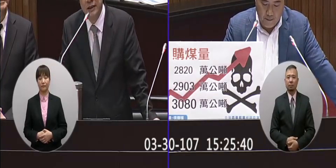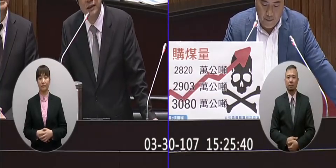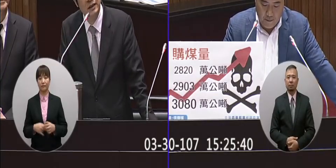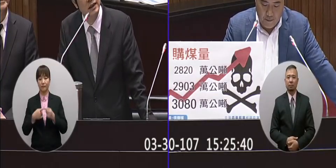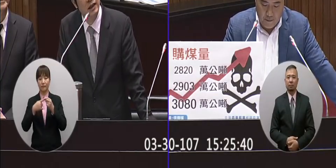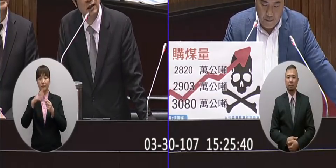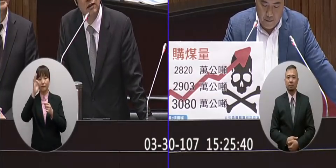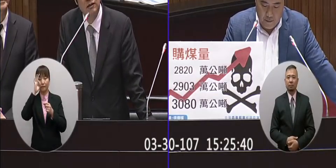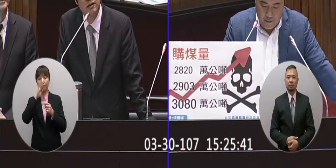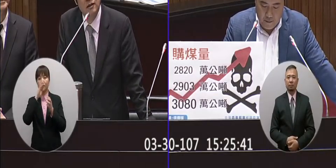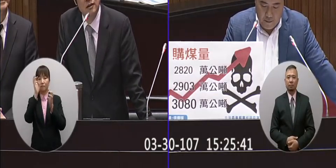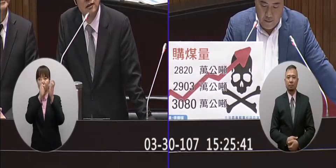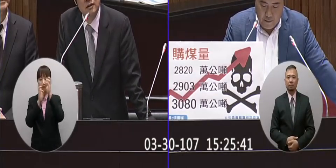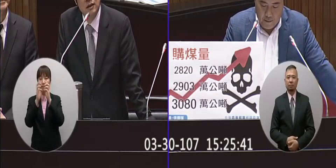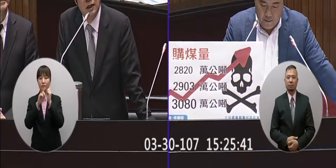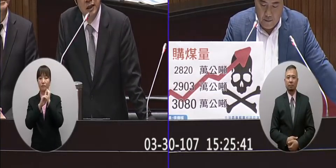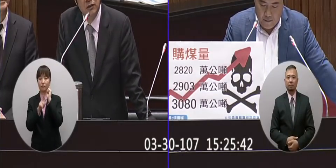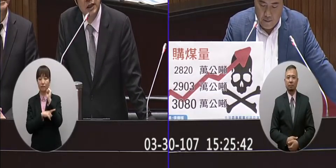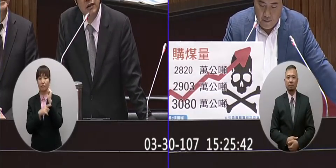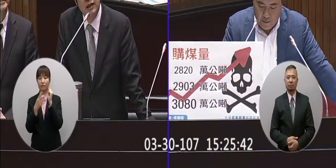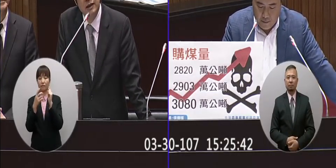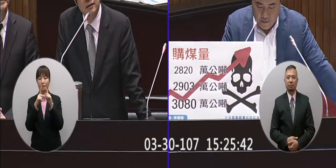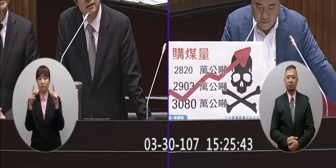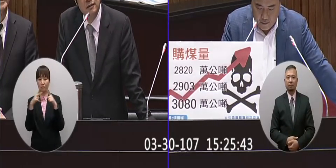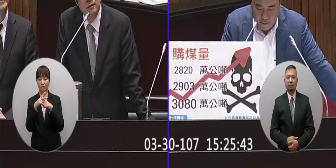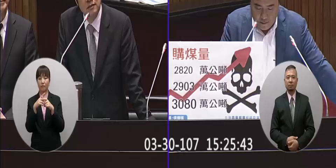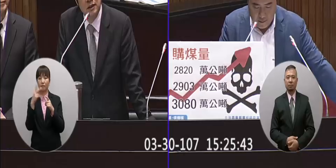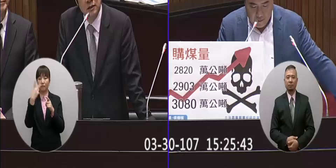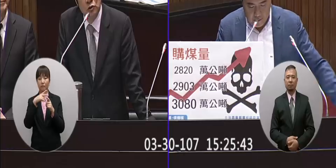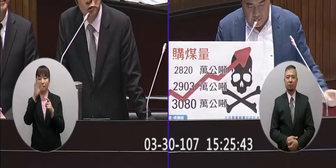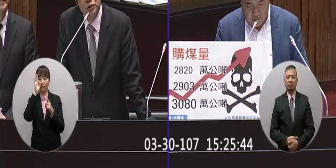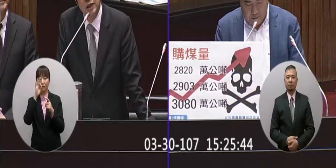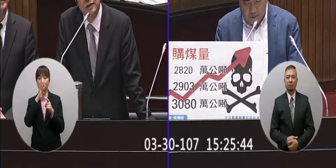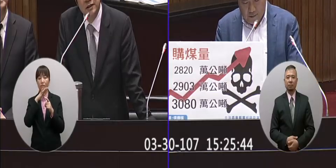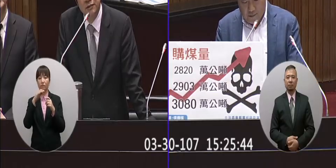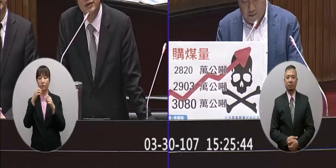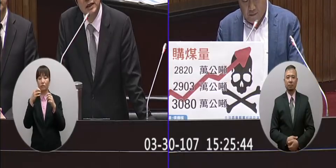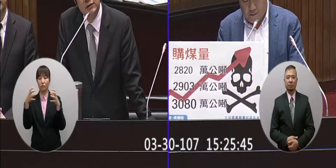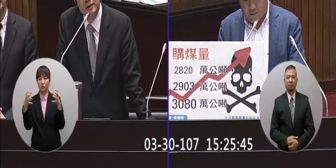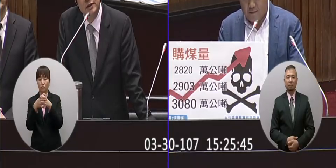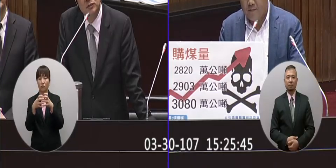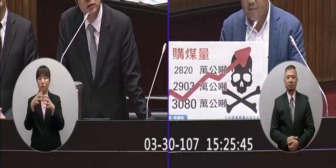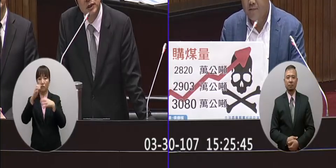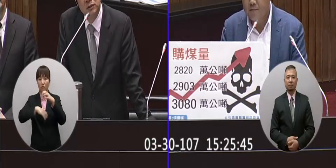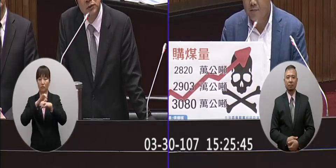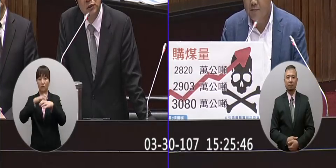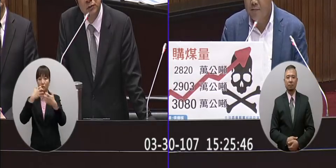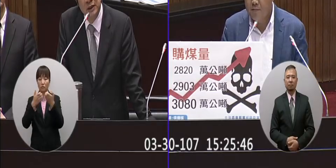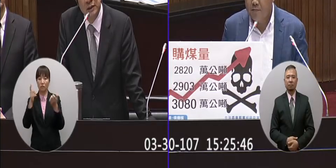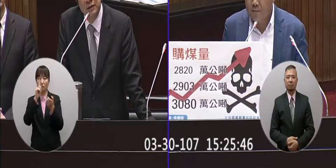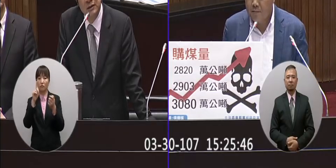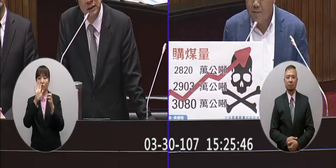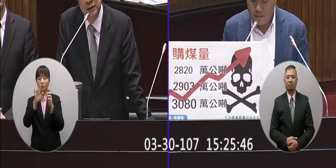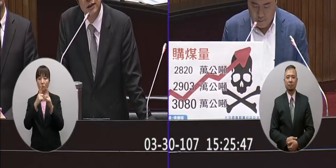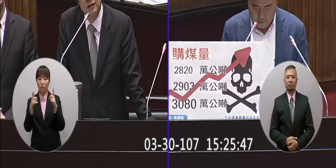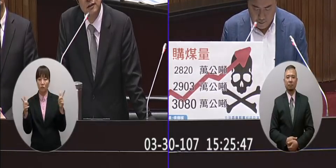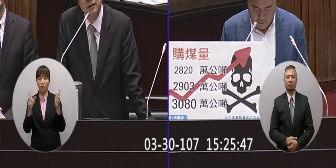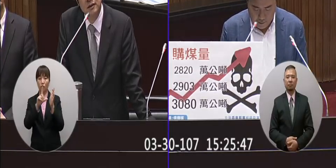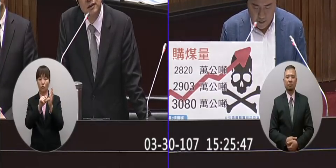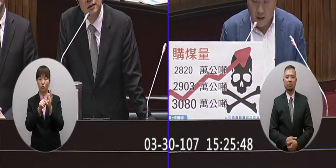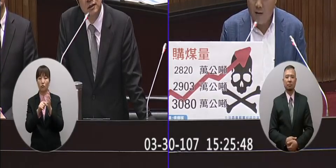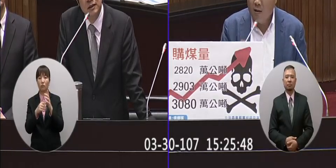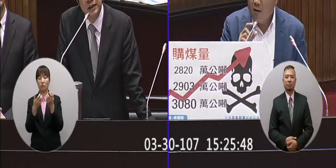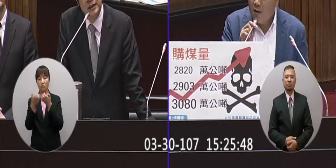第一个要看颗粒啦，另外也要看这个组成的成分到底是什么，会有不同的时